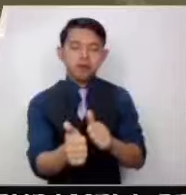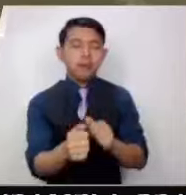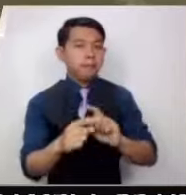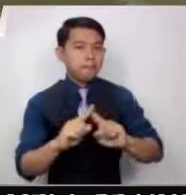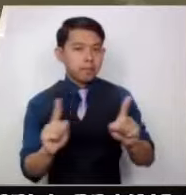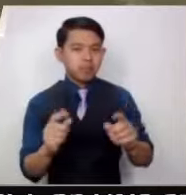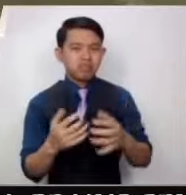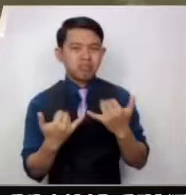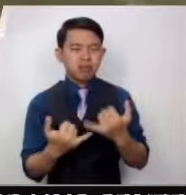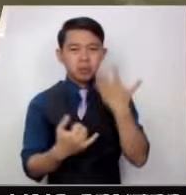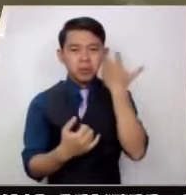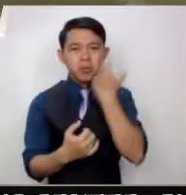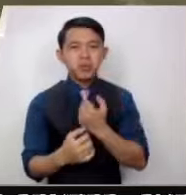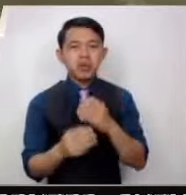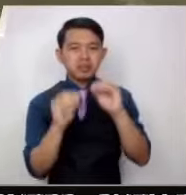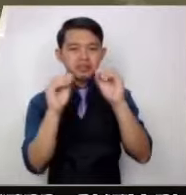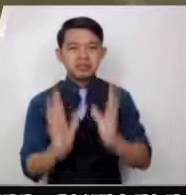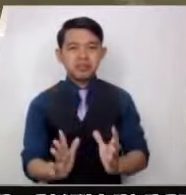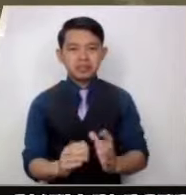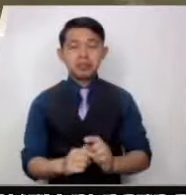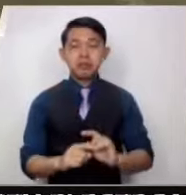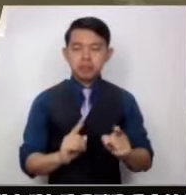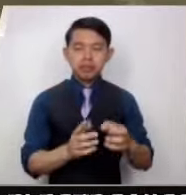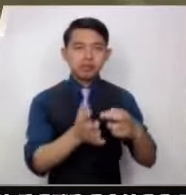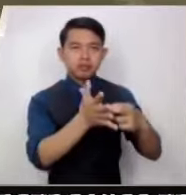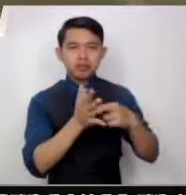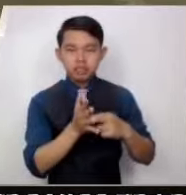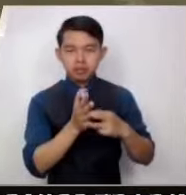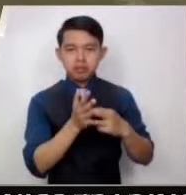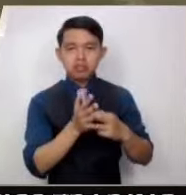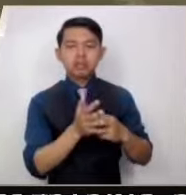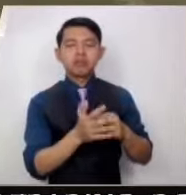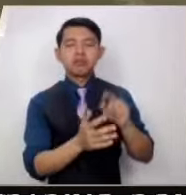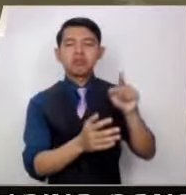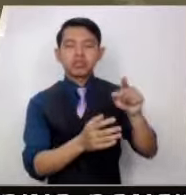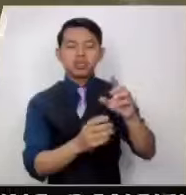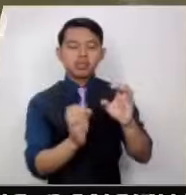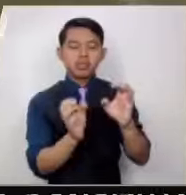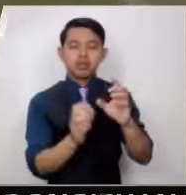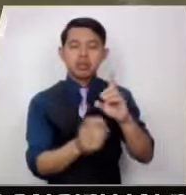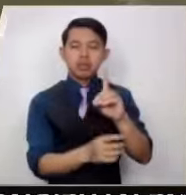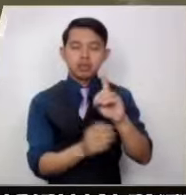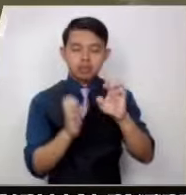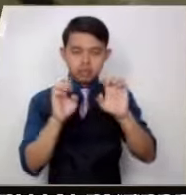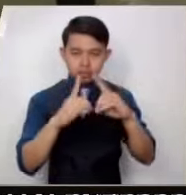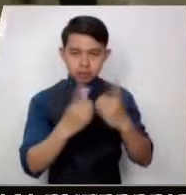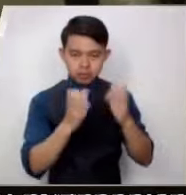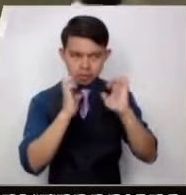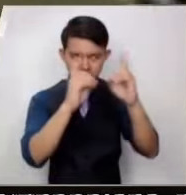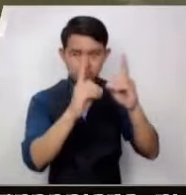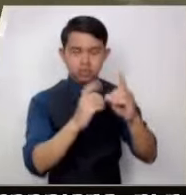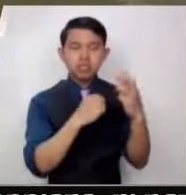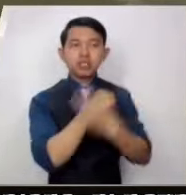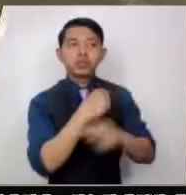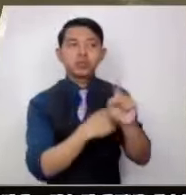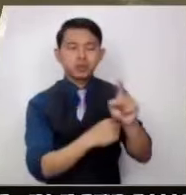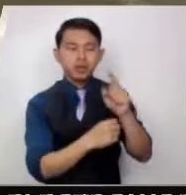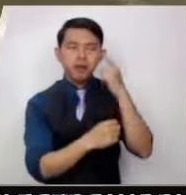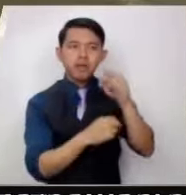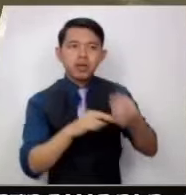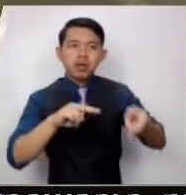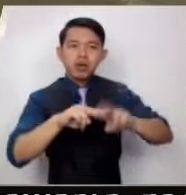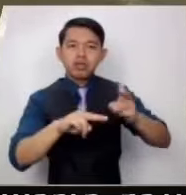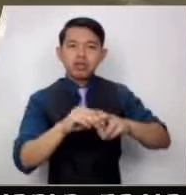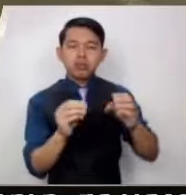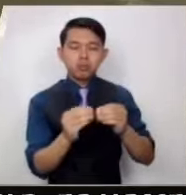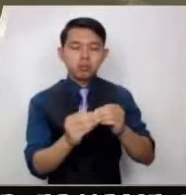ng guro. Pero nag-request na ang pamunuan ng paaralan sa DepEd Regional Office 1 para sa dagdag na 12 guro para sa senior